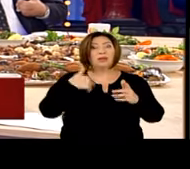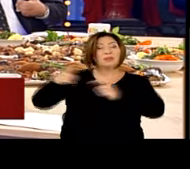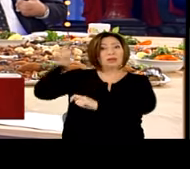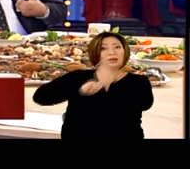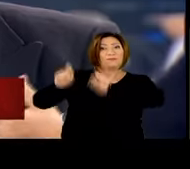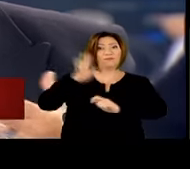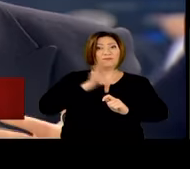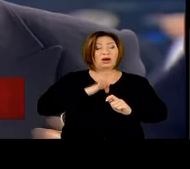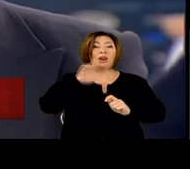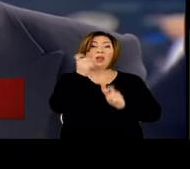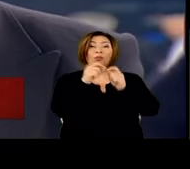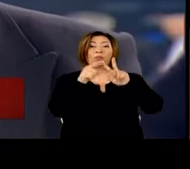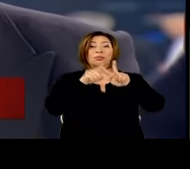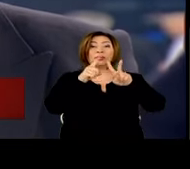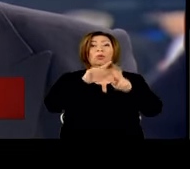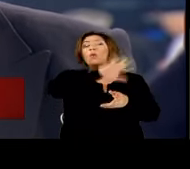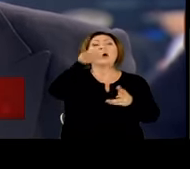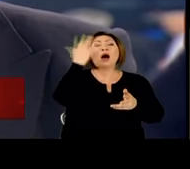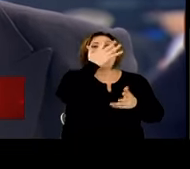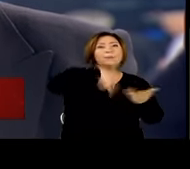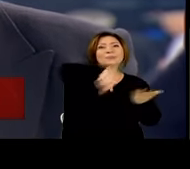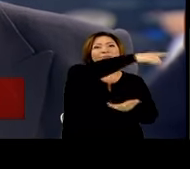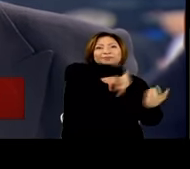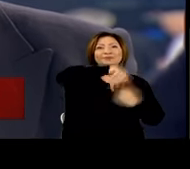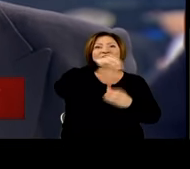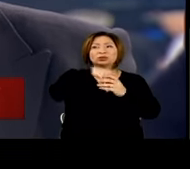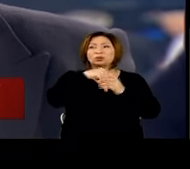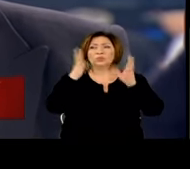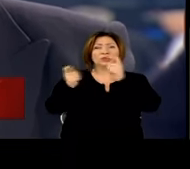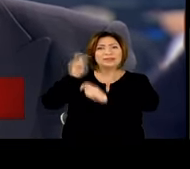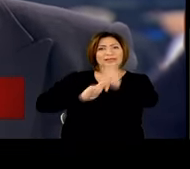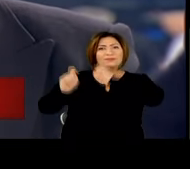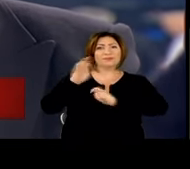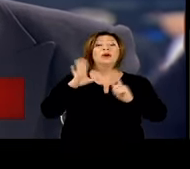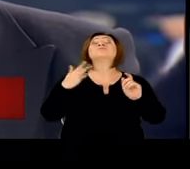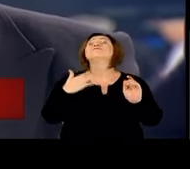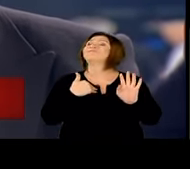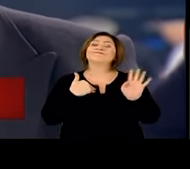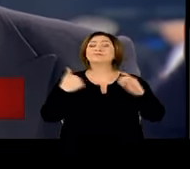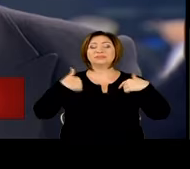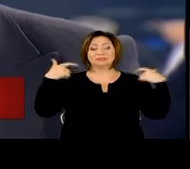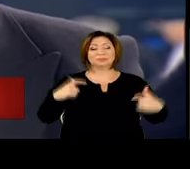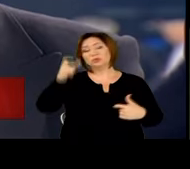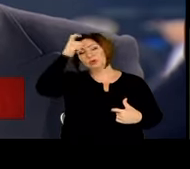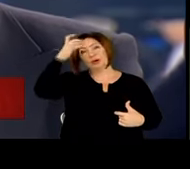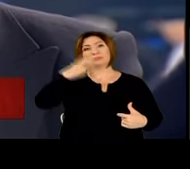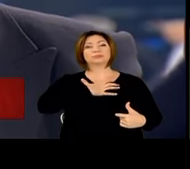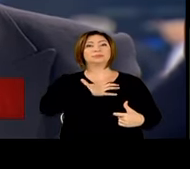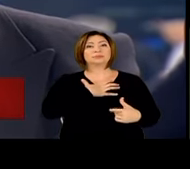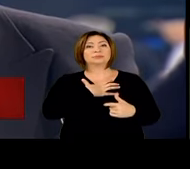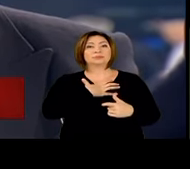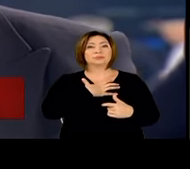var Lübnan'dan. Bana teklif var bütün Orta Doğu'dan. Ama taş yerinde ağırdır diyorum ben.